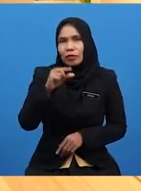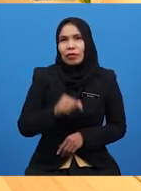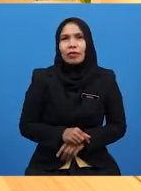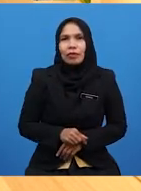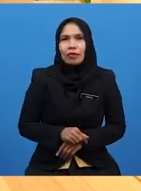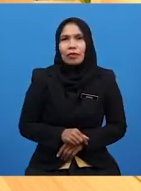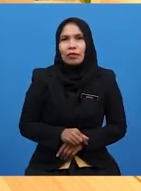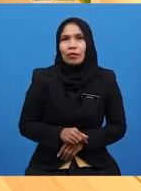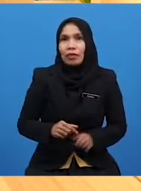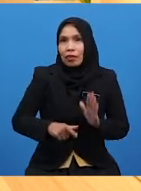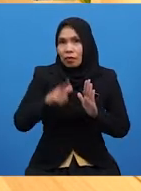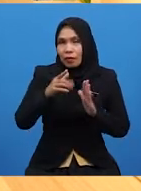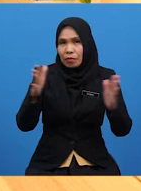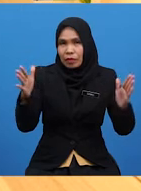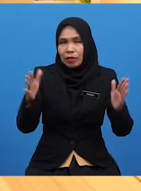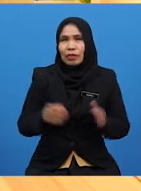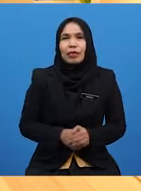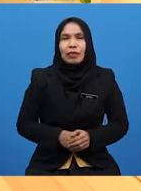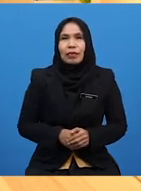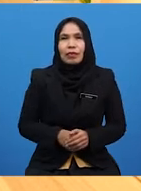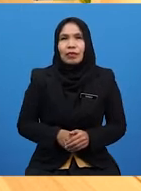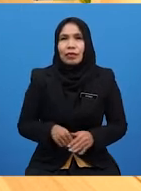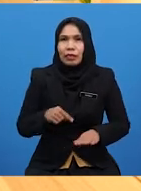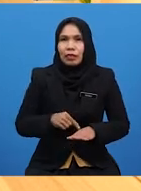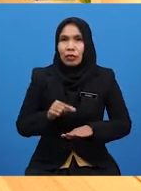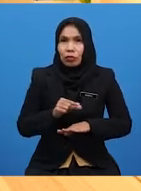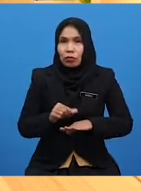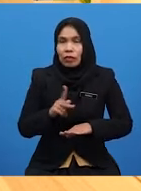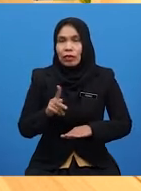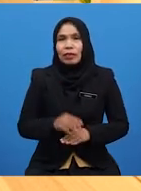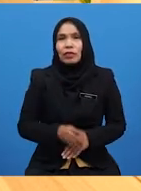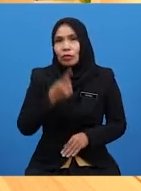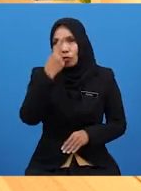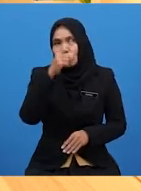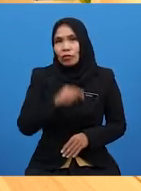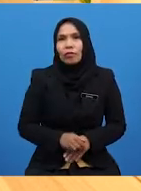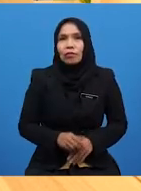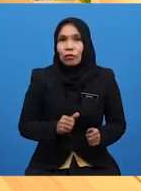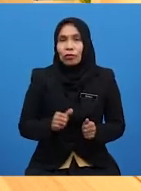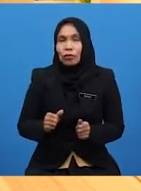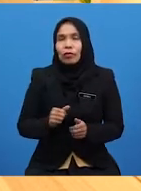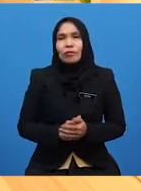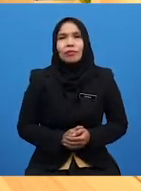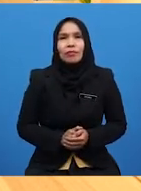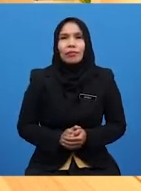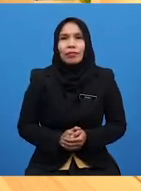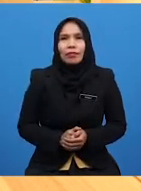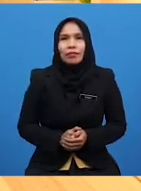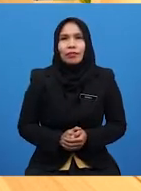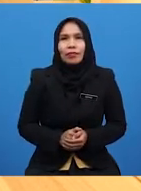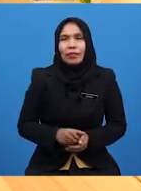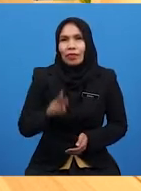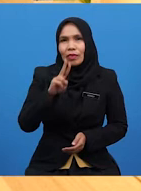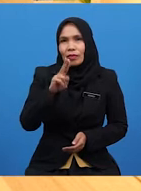Nature perabot dan dekorasi yang lebih besar manakala ruangnya lebih kecil mendapat